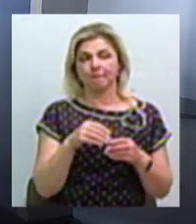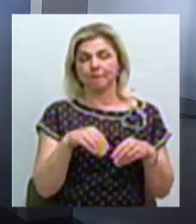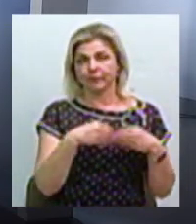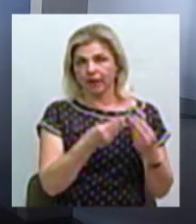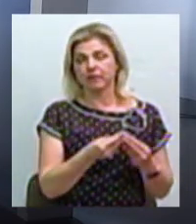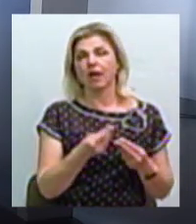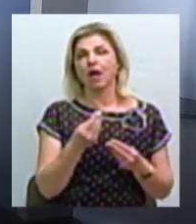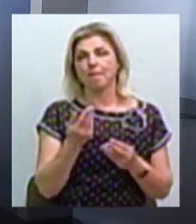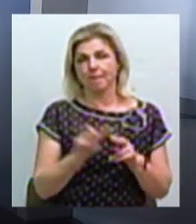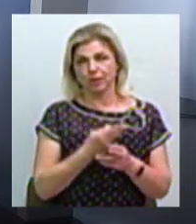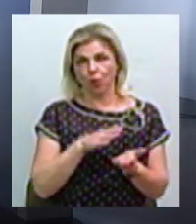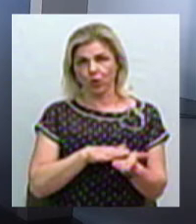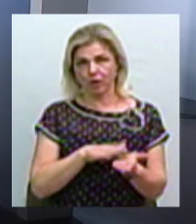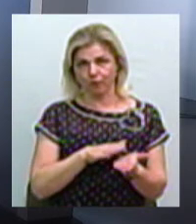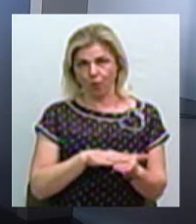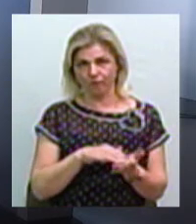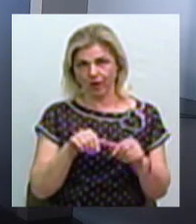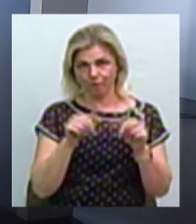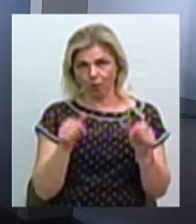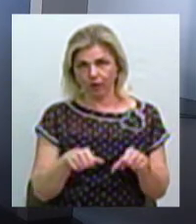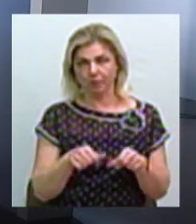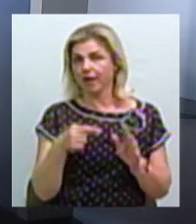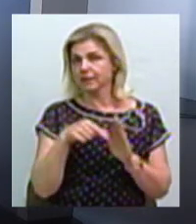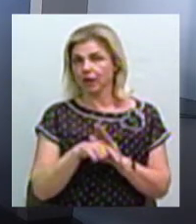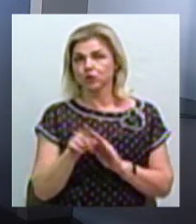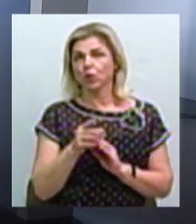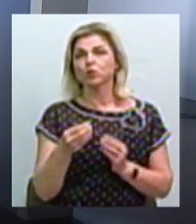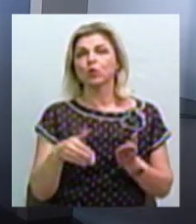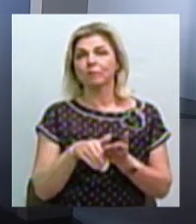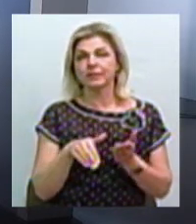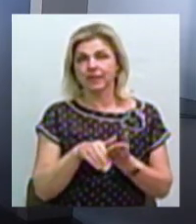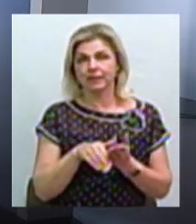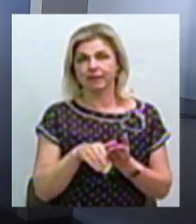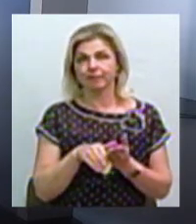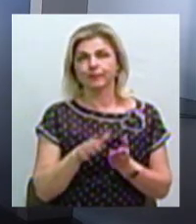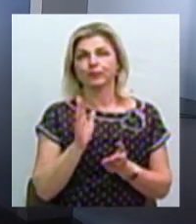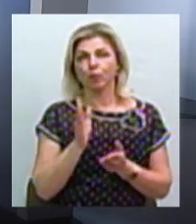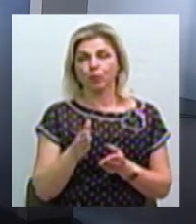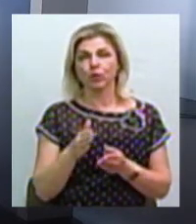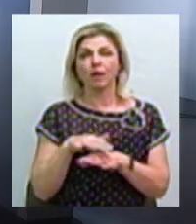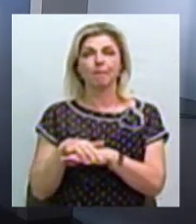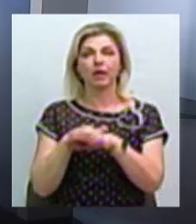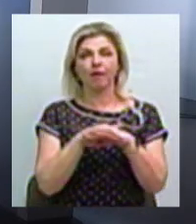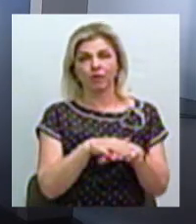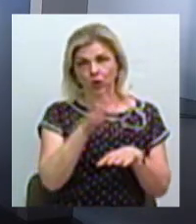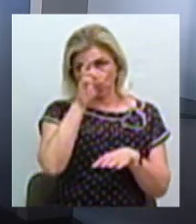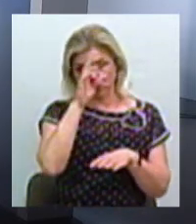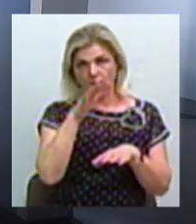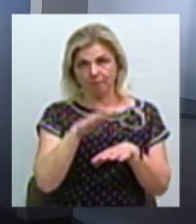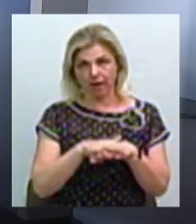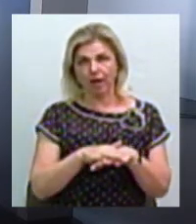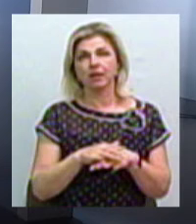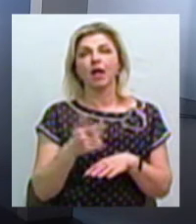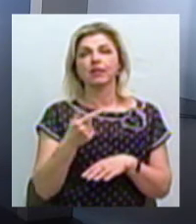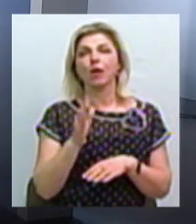формі. Що це означає? Це означає, що субсидія, кошти з субсидії будуть перераховуватися в Ощадбанк, який